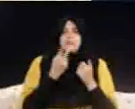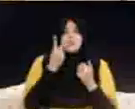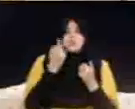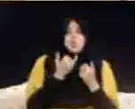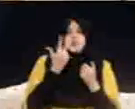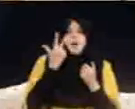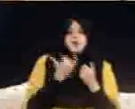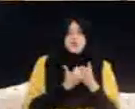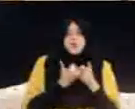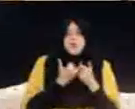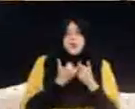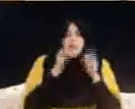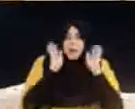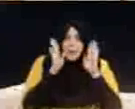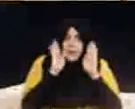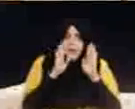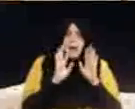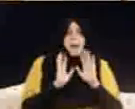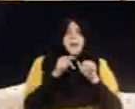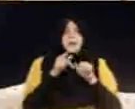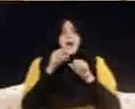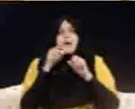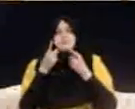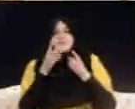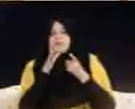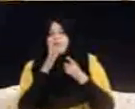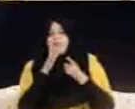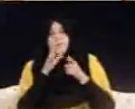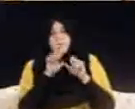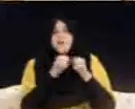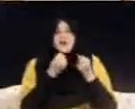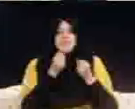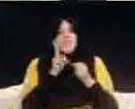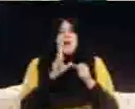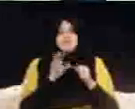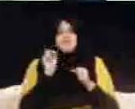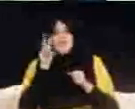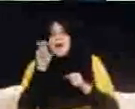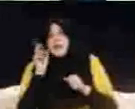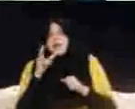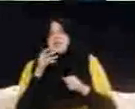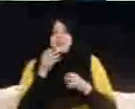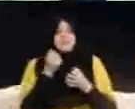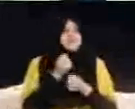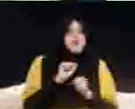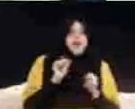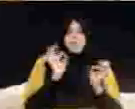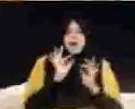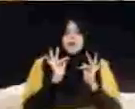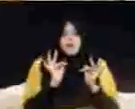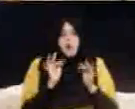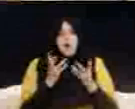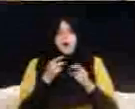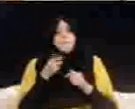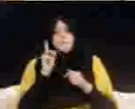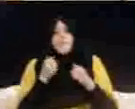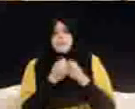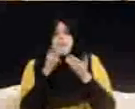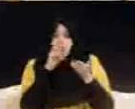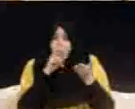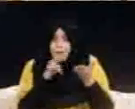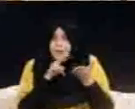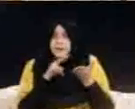لظرف معين، ولا تعبتي ولا عندك سفر ولا شيء من هذا القبيل، لا حرج. بالنسبة للقرآن اقرأي ما تيسر من كلام الله عز وجل